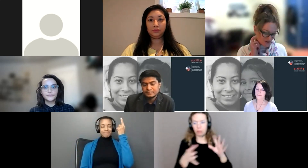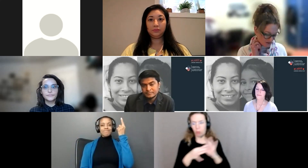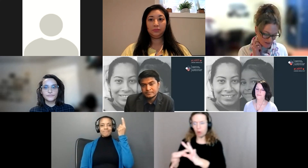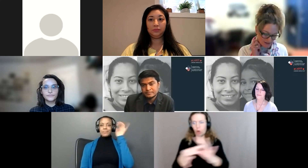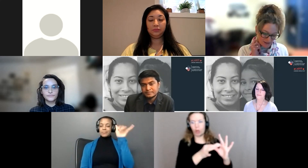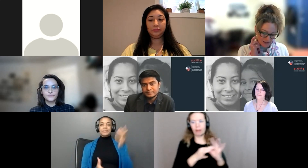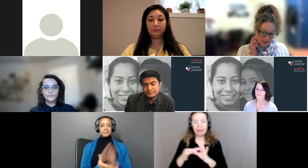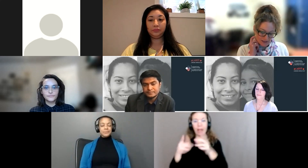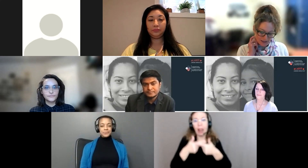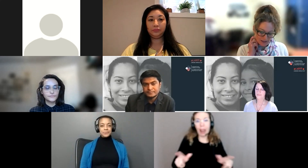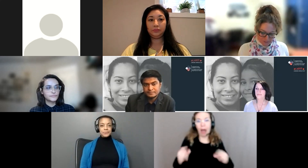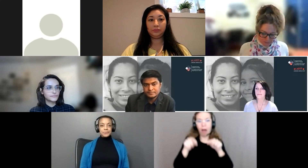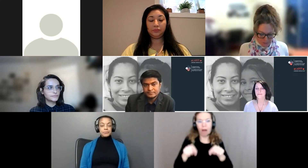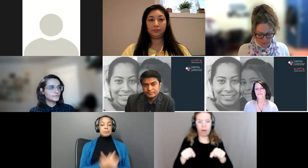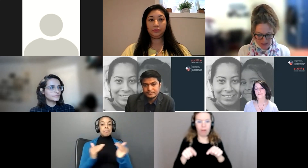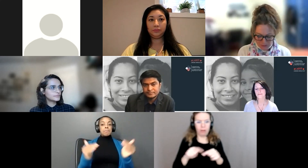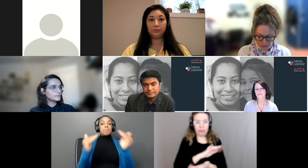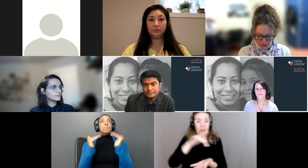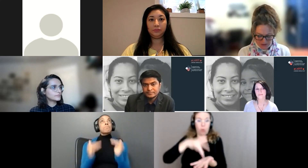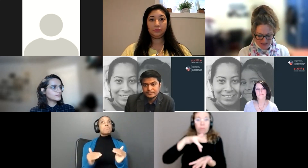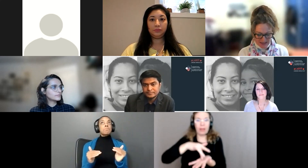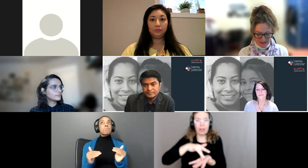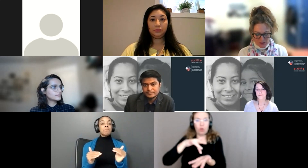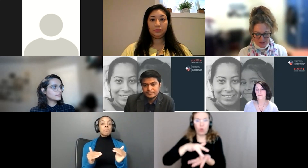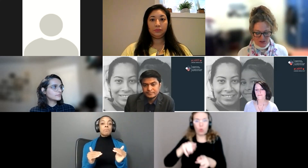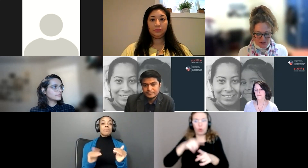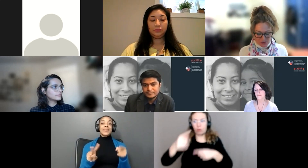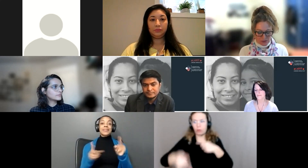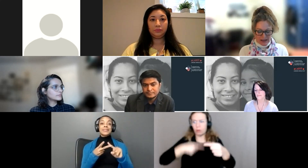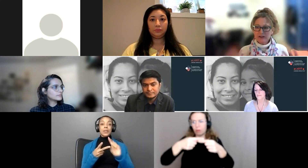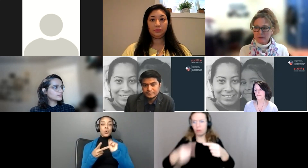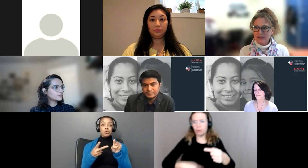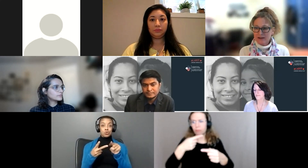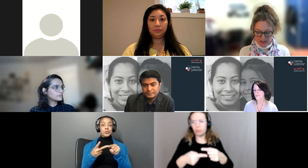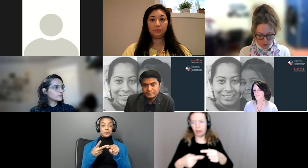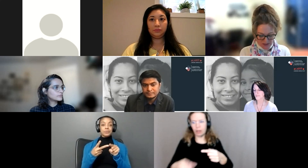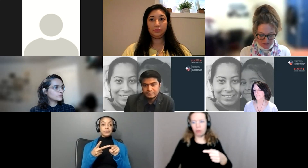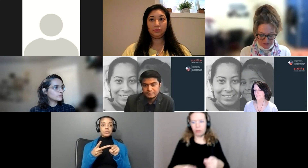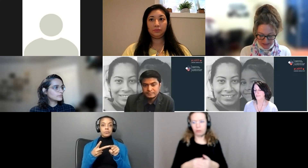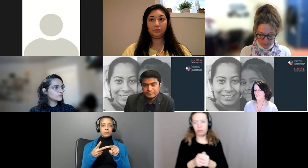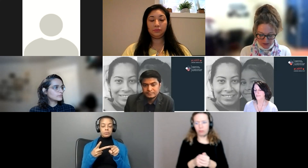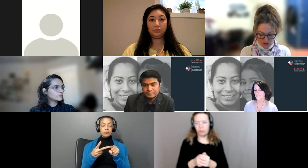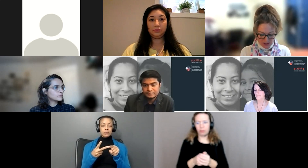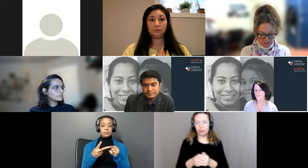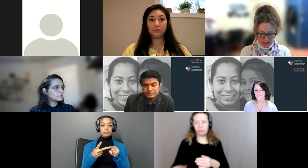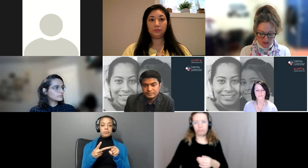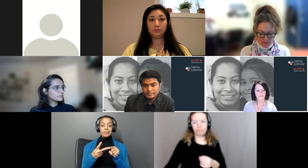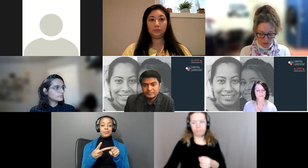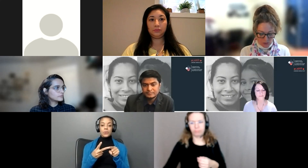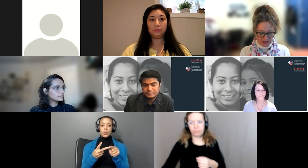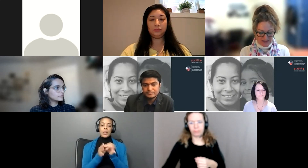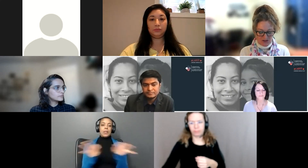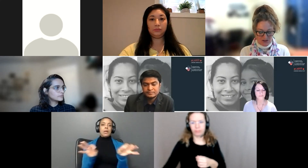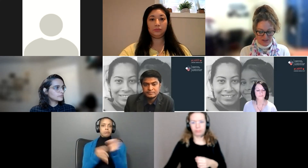langue est définitivement au milieu de cette roue. Donc, pour la deuxième question maintenant, avant reconnu l'importance de la langue